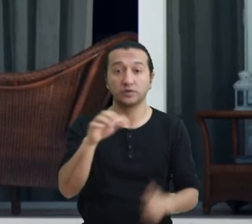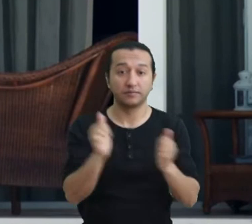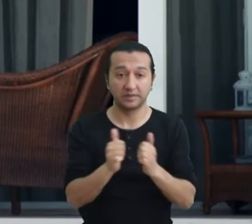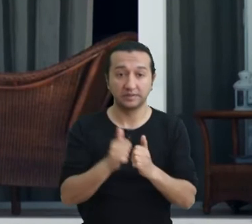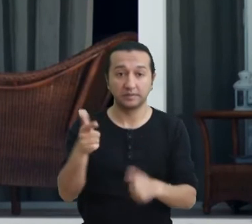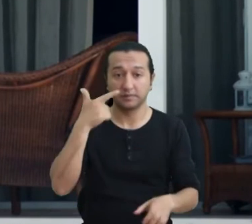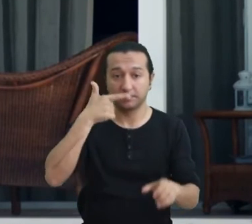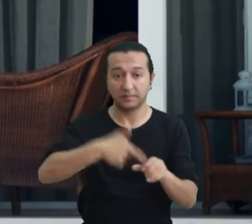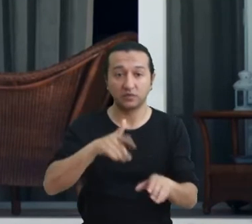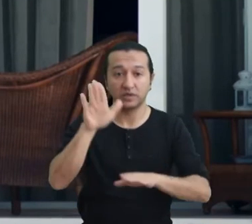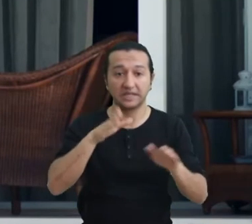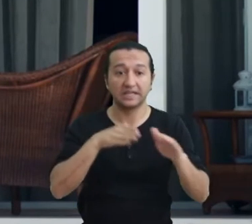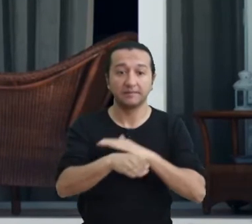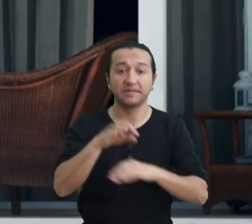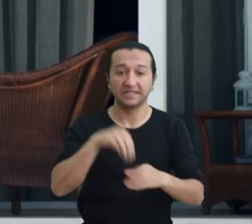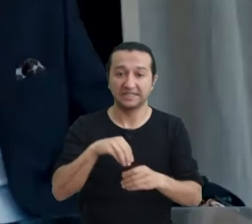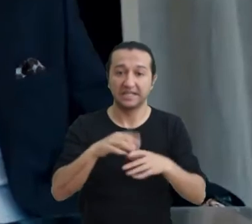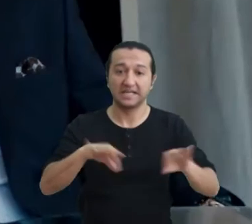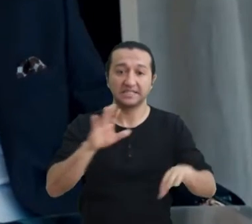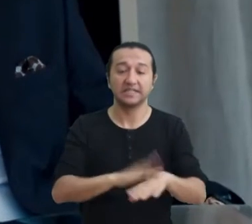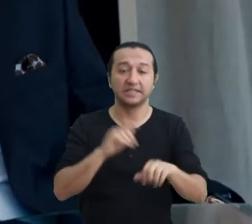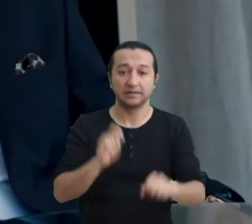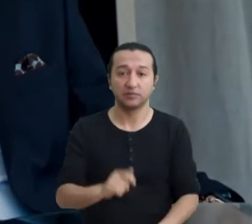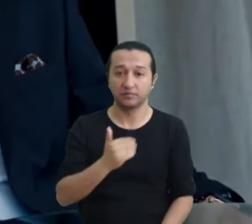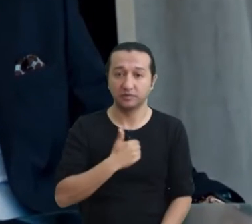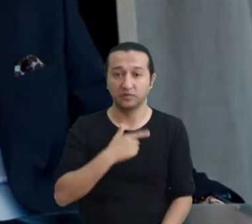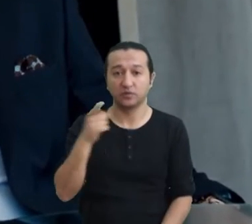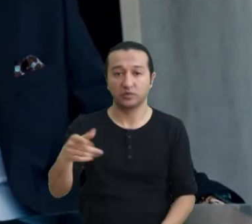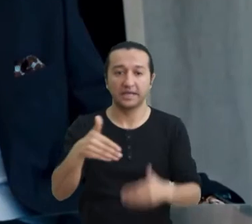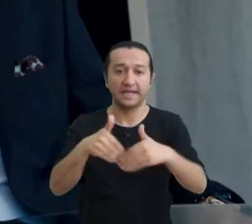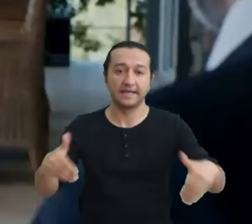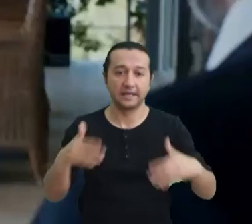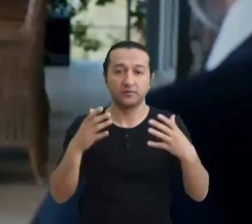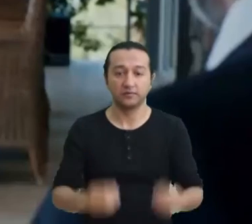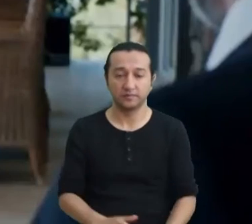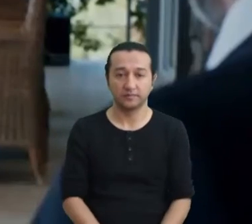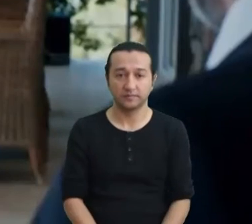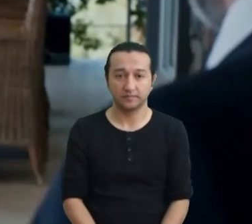birlikte petrol ihalesine girmek için hazırlık yapıyor. Biz de onların önünü keseceğiz.